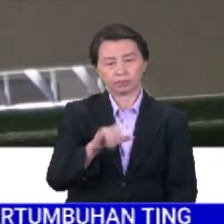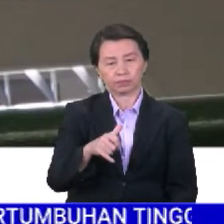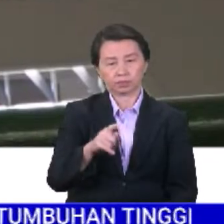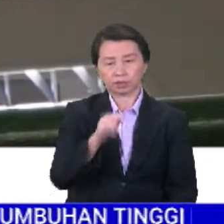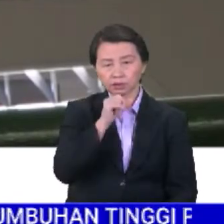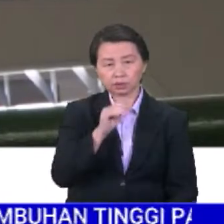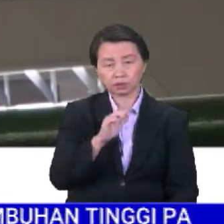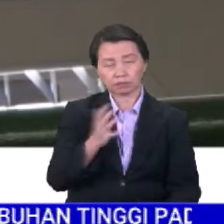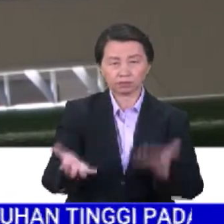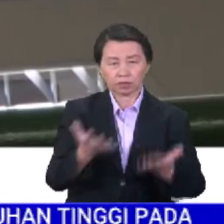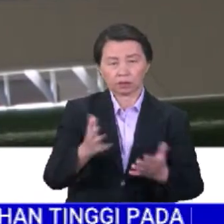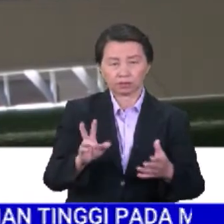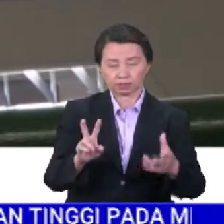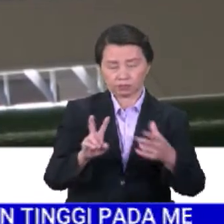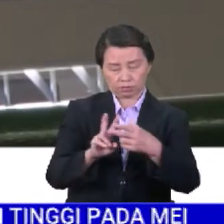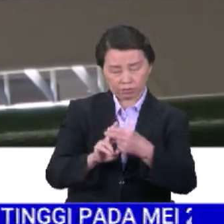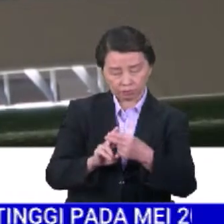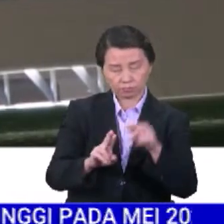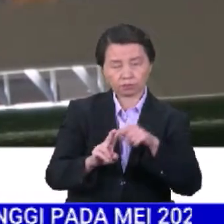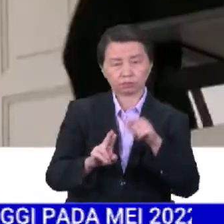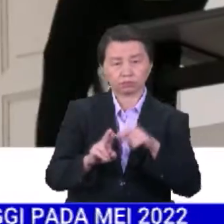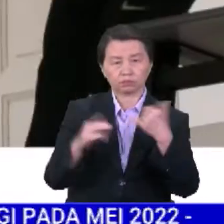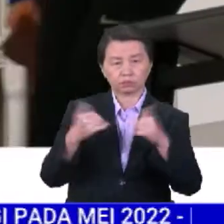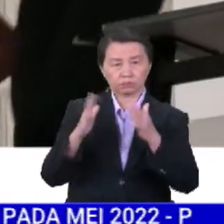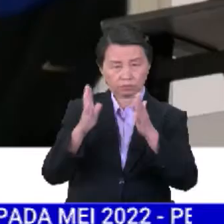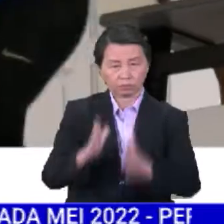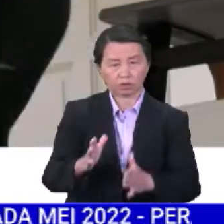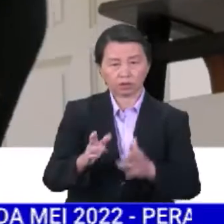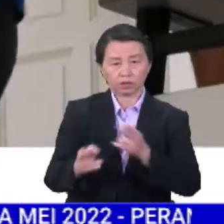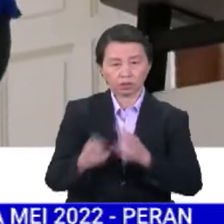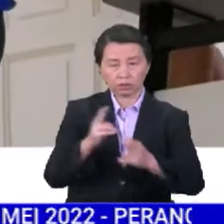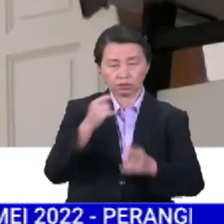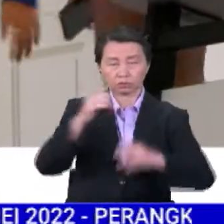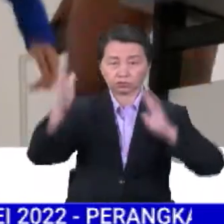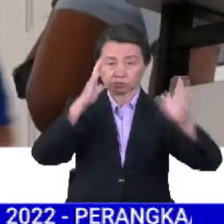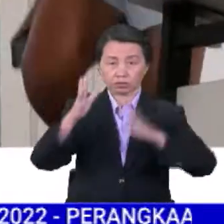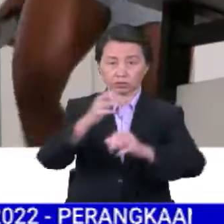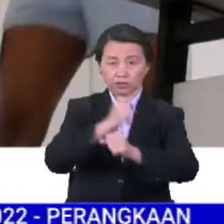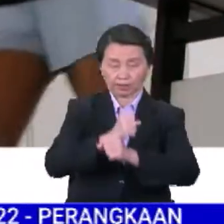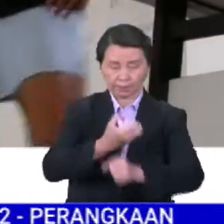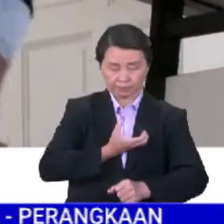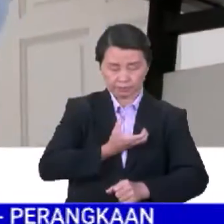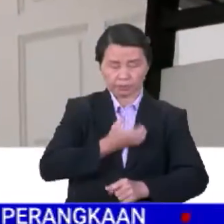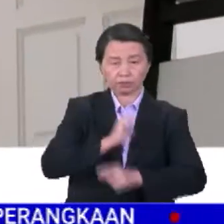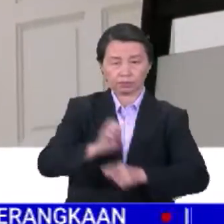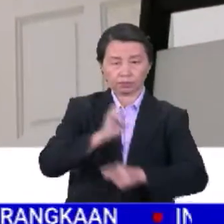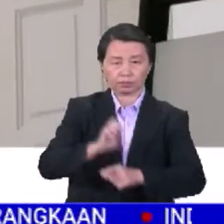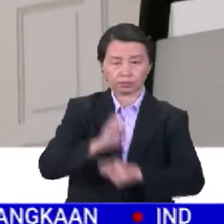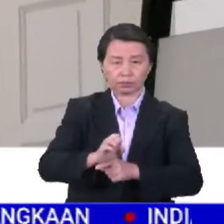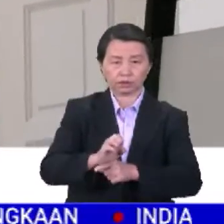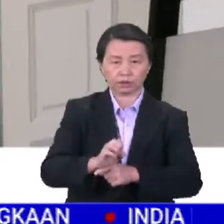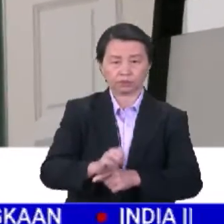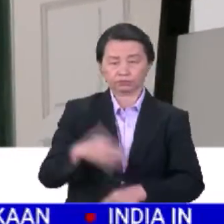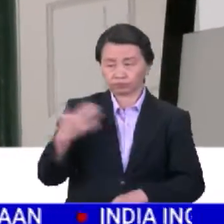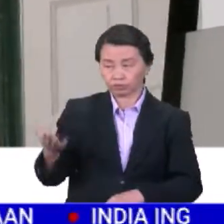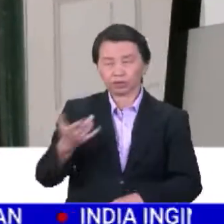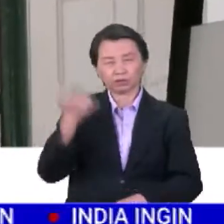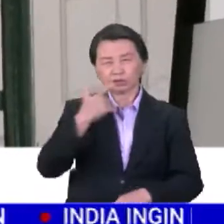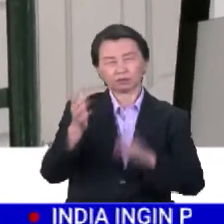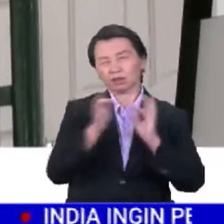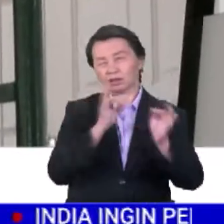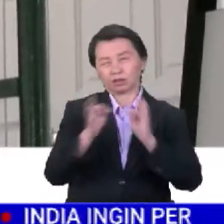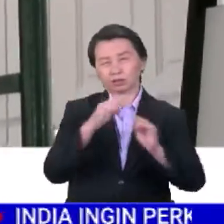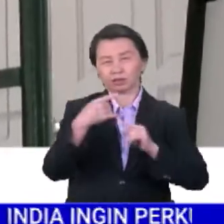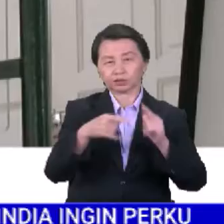menolak kemungkinan menggandengkan yang kedua pemain berkenaan dalam Ushul melicia meraih emas dalam acara tersebut beliau yang enggan